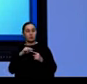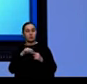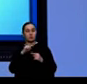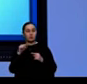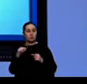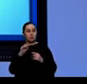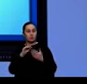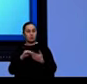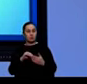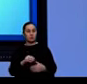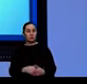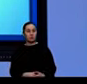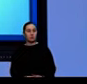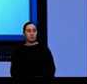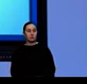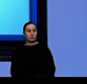o'tkazing.